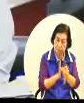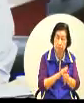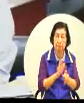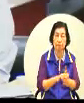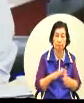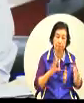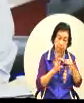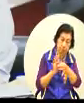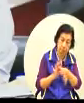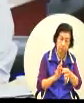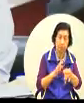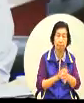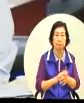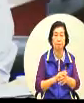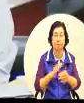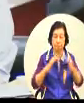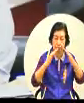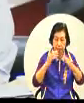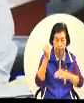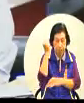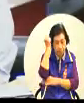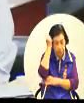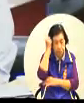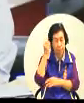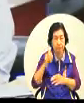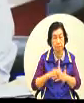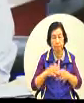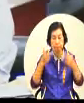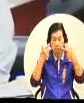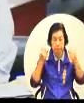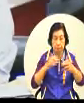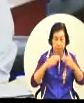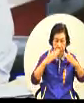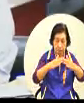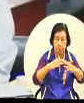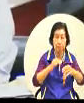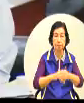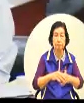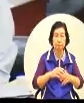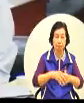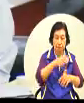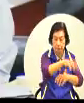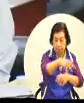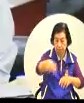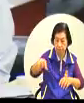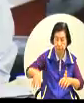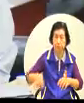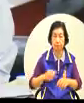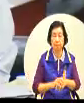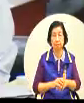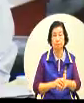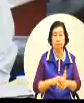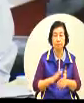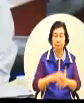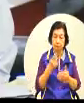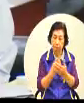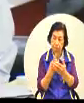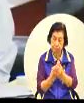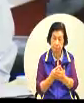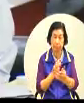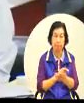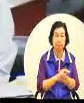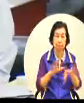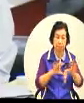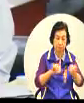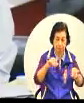们都会区原住民的权益，也虽然很分散，角落都有，但是